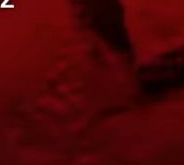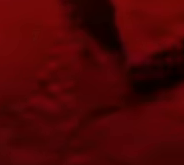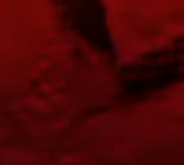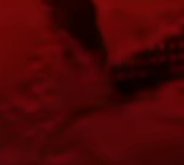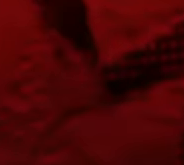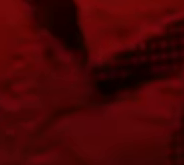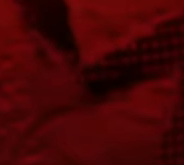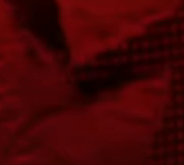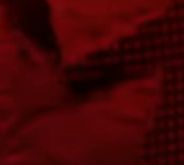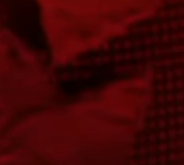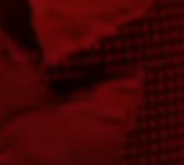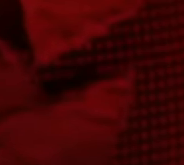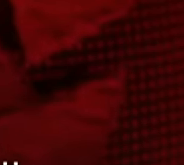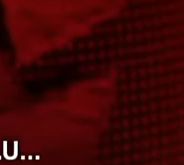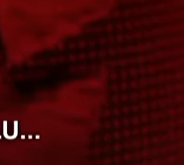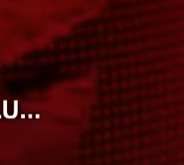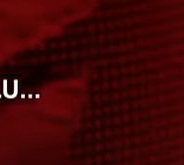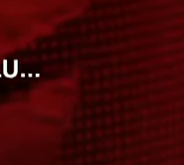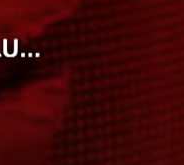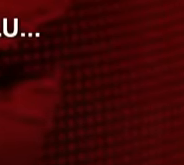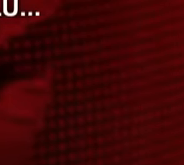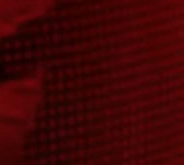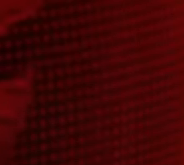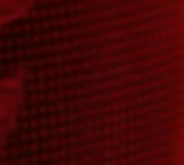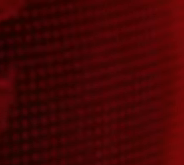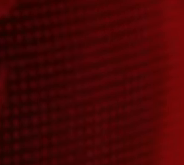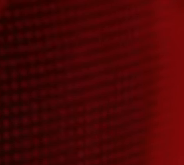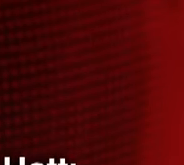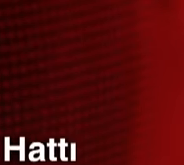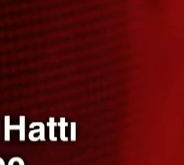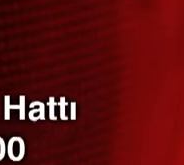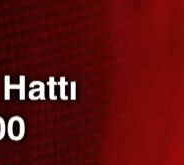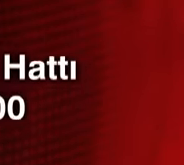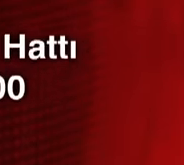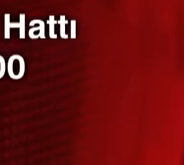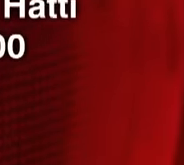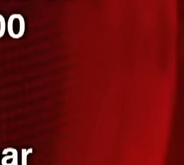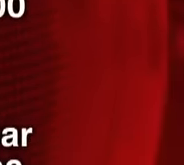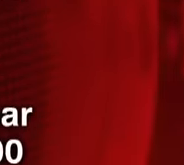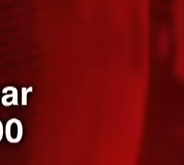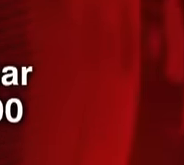Her köşesi cennetin, ezilir yerler için bir başkadır.